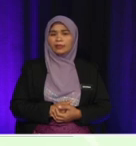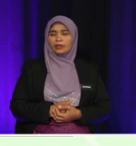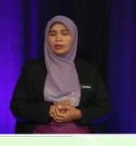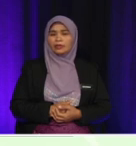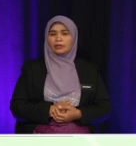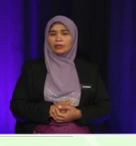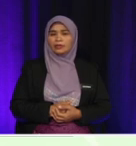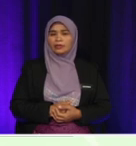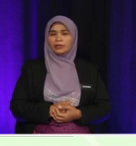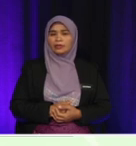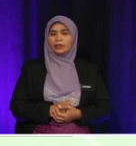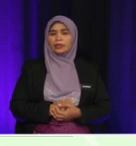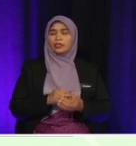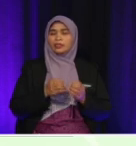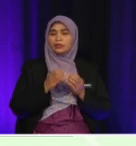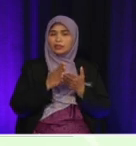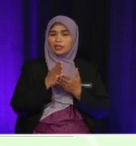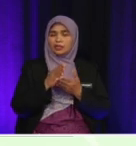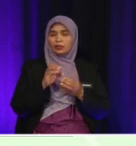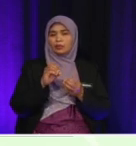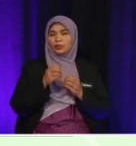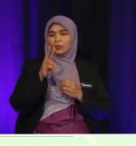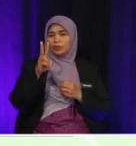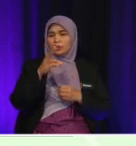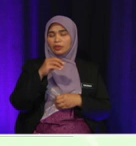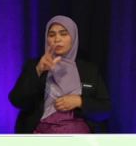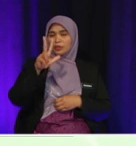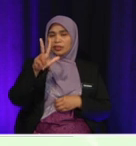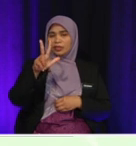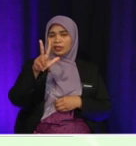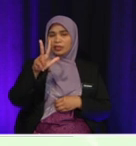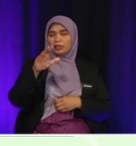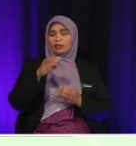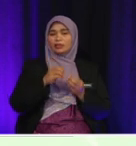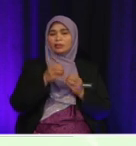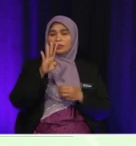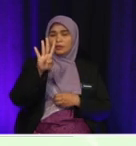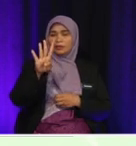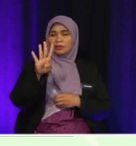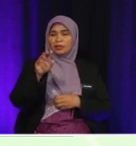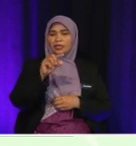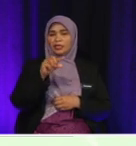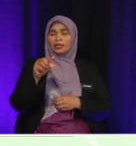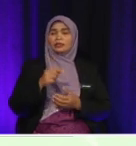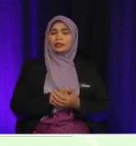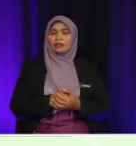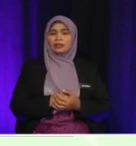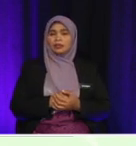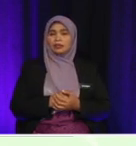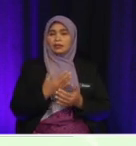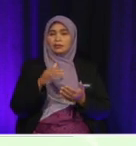ya kemudian masjid ini nombor tiga dan iniah nombor EMP soalan yang bergaris ni